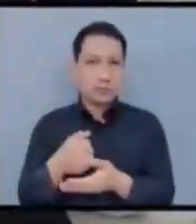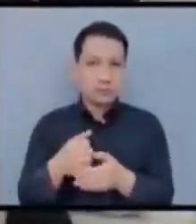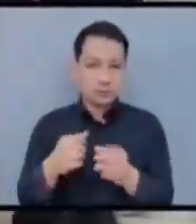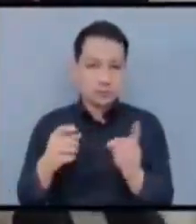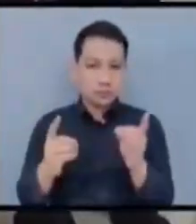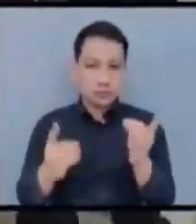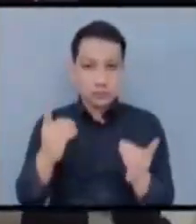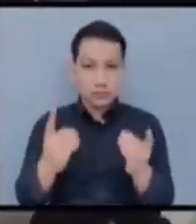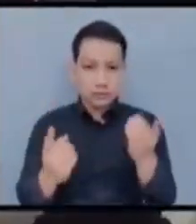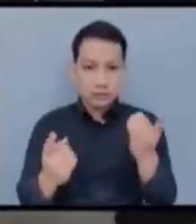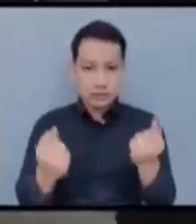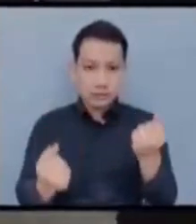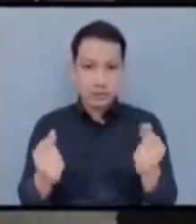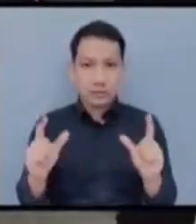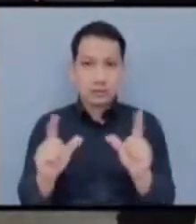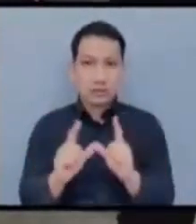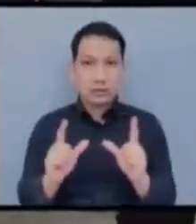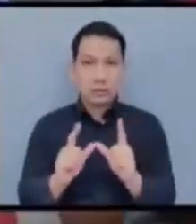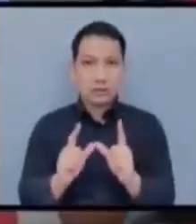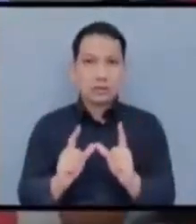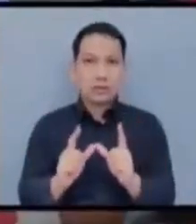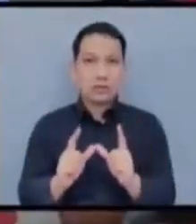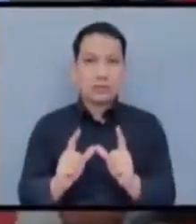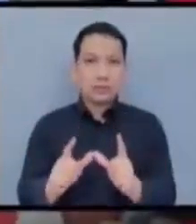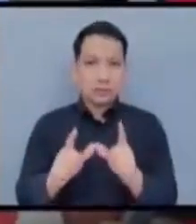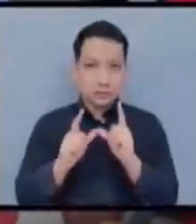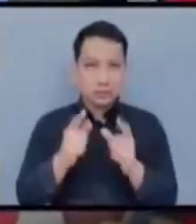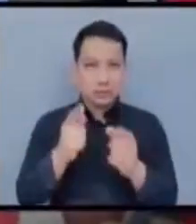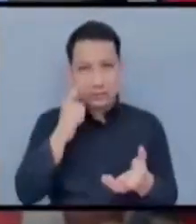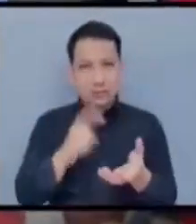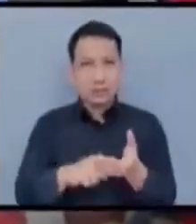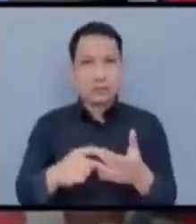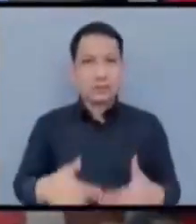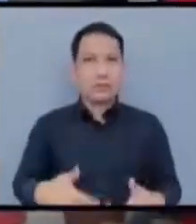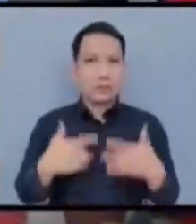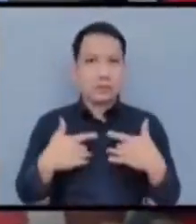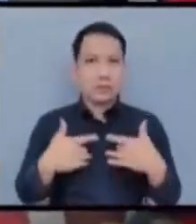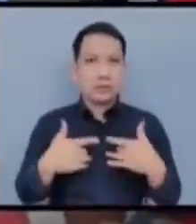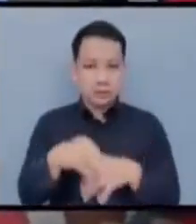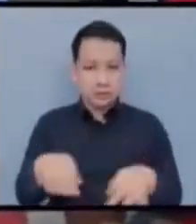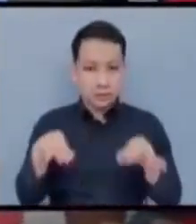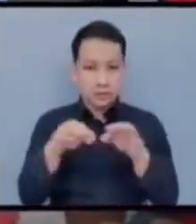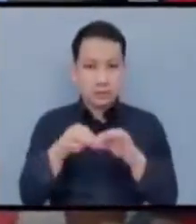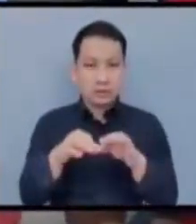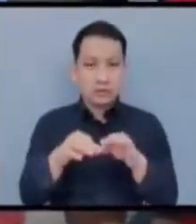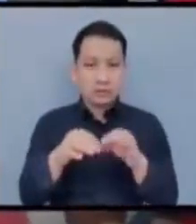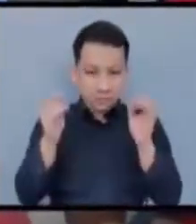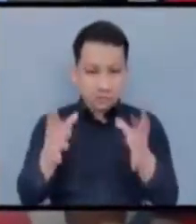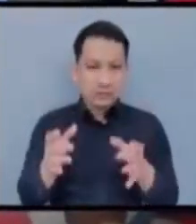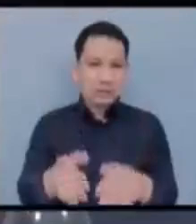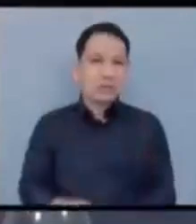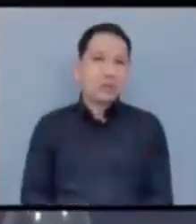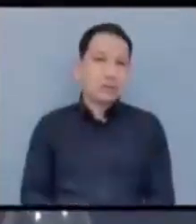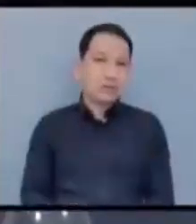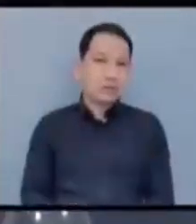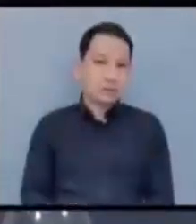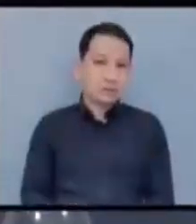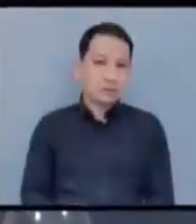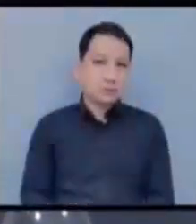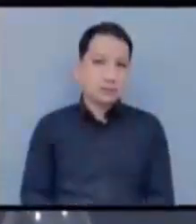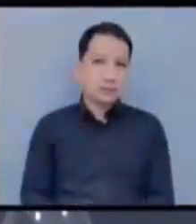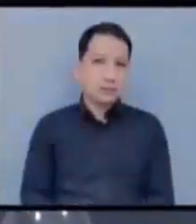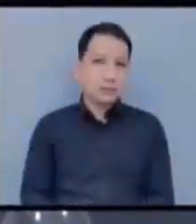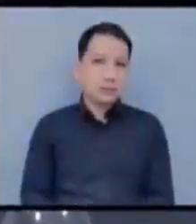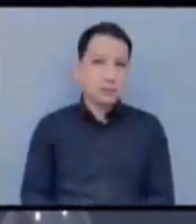ang pagpaparehistro ng sasakyan dahil buhay ang malalagay sa panganib kung hindi susunod sa tamang proseso. We